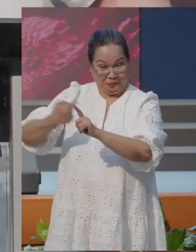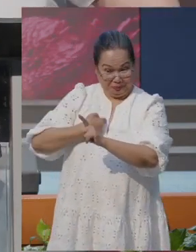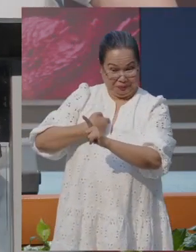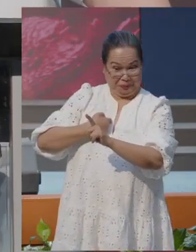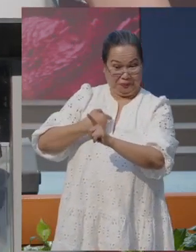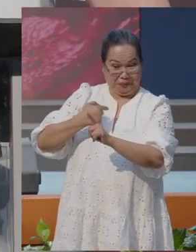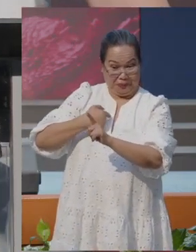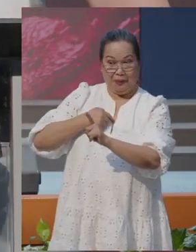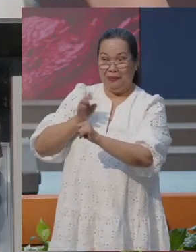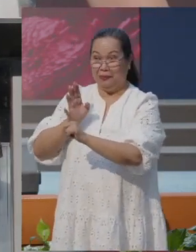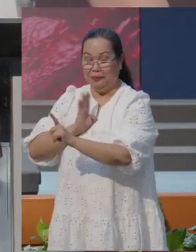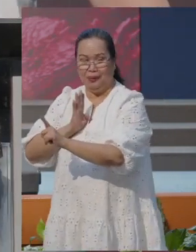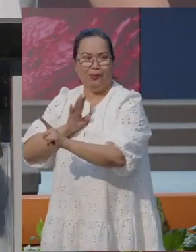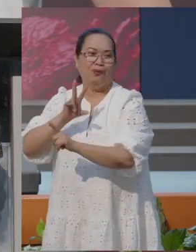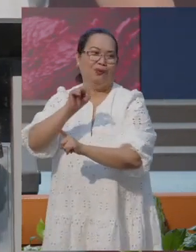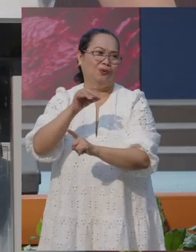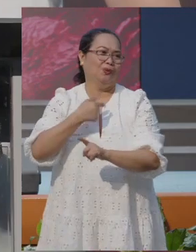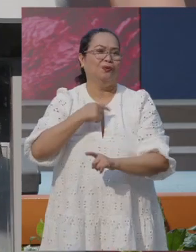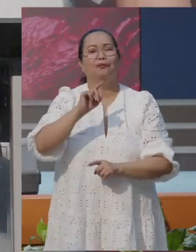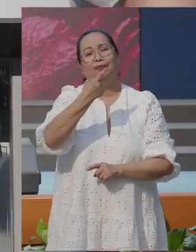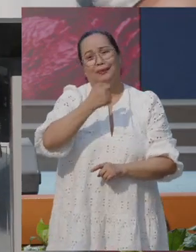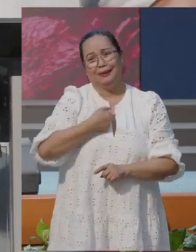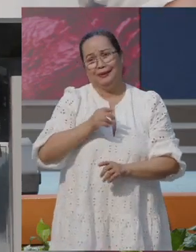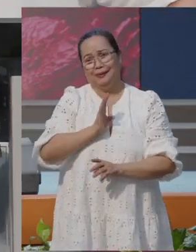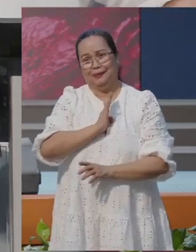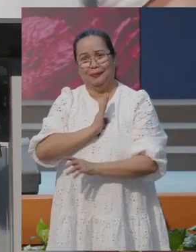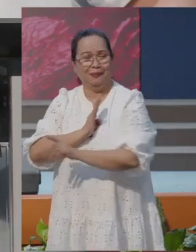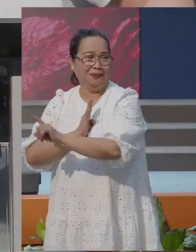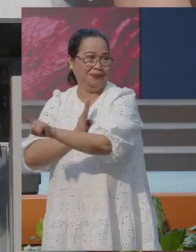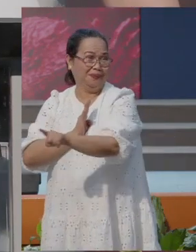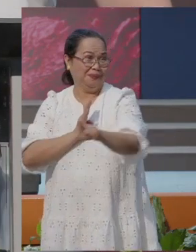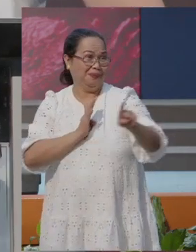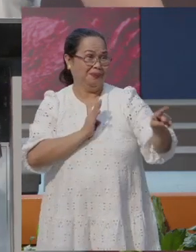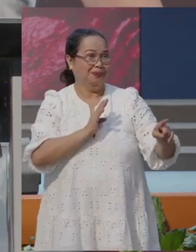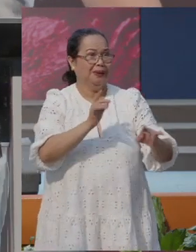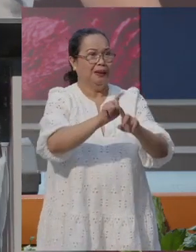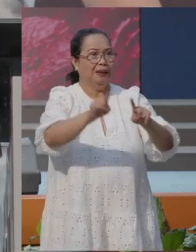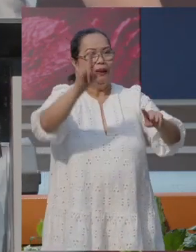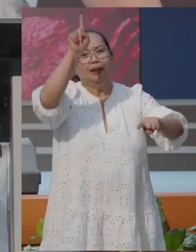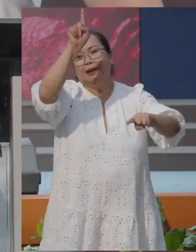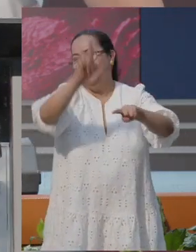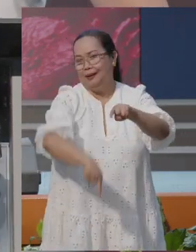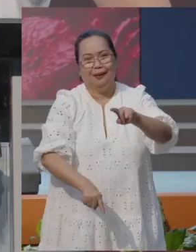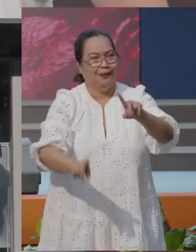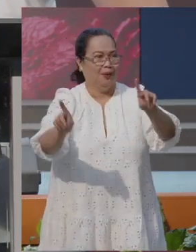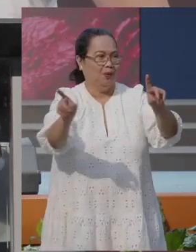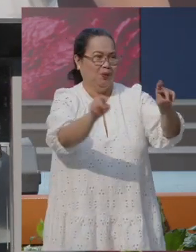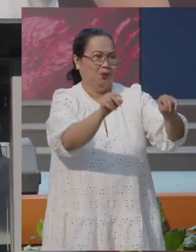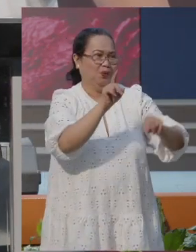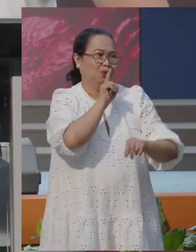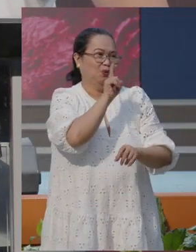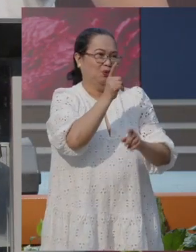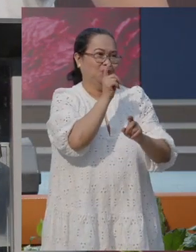Napaka-imposible ang pinapagawa ng Panginoon sa atin dito sa mga talatang ito.